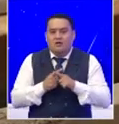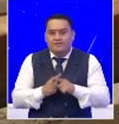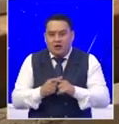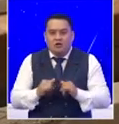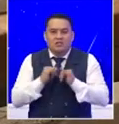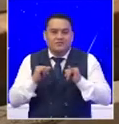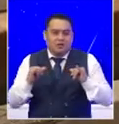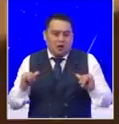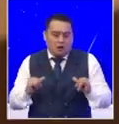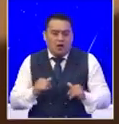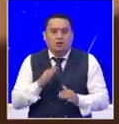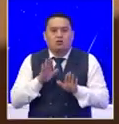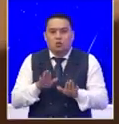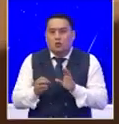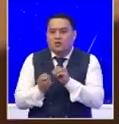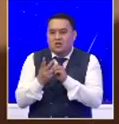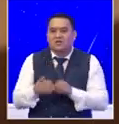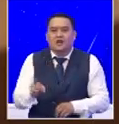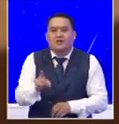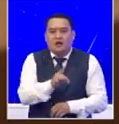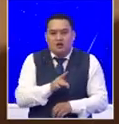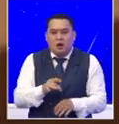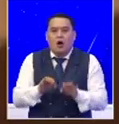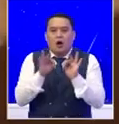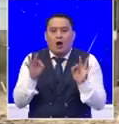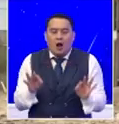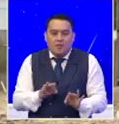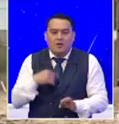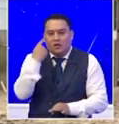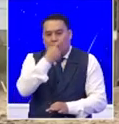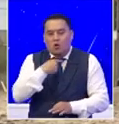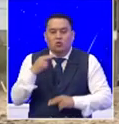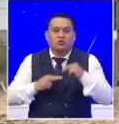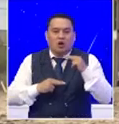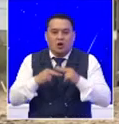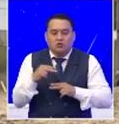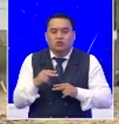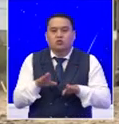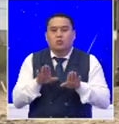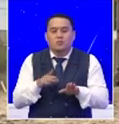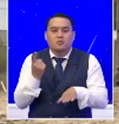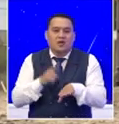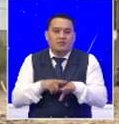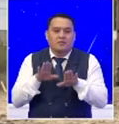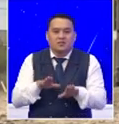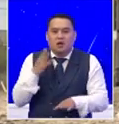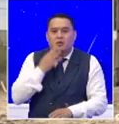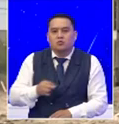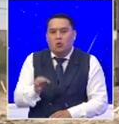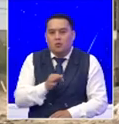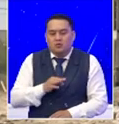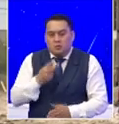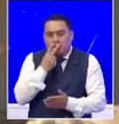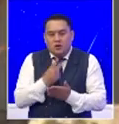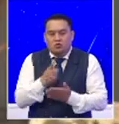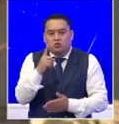этом секторе отмечена лишь в 13 регионах. По объемам индивидуального жилищного строительства лидирующую позицию занимает Алматинская область с